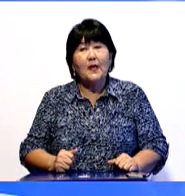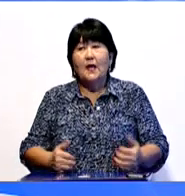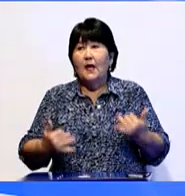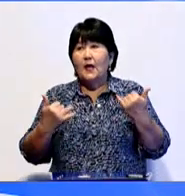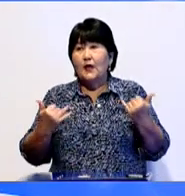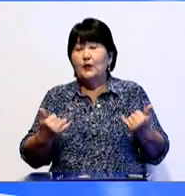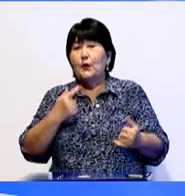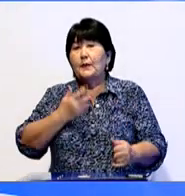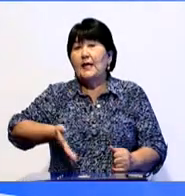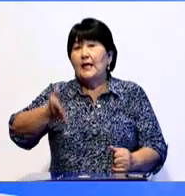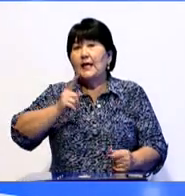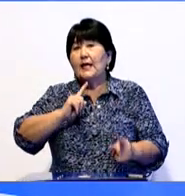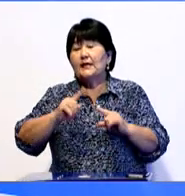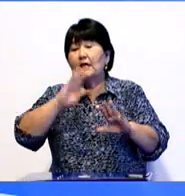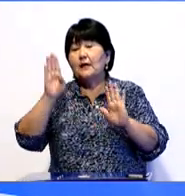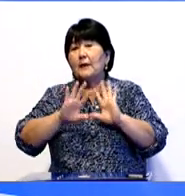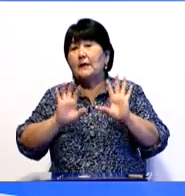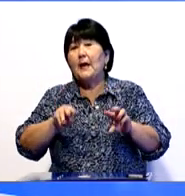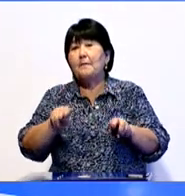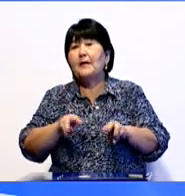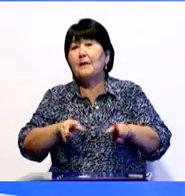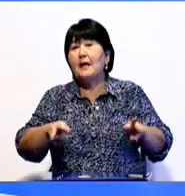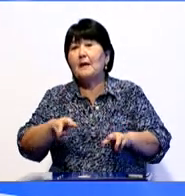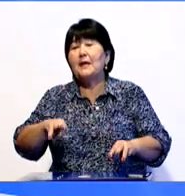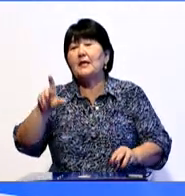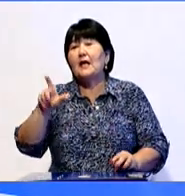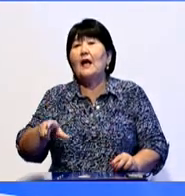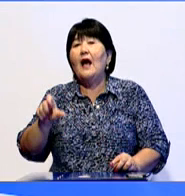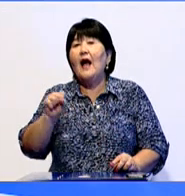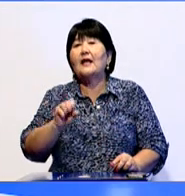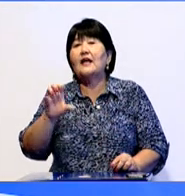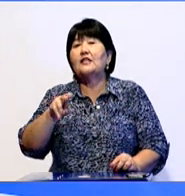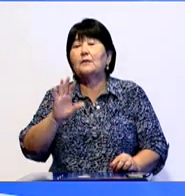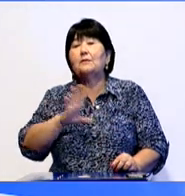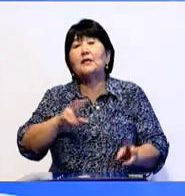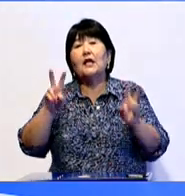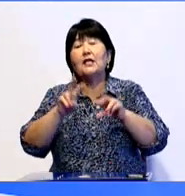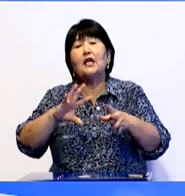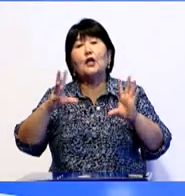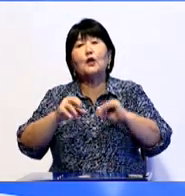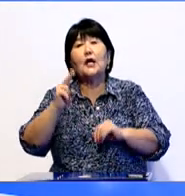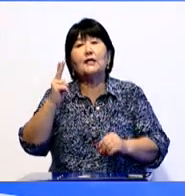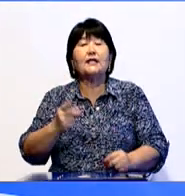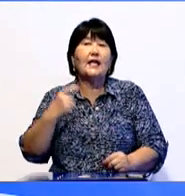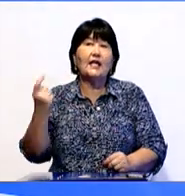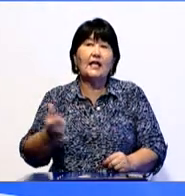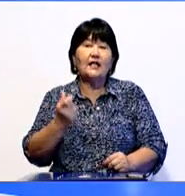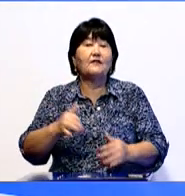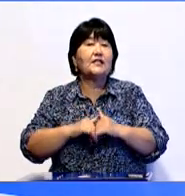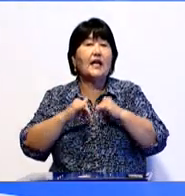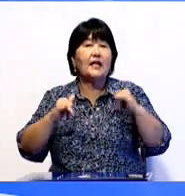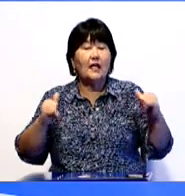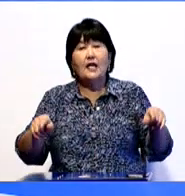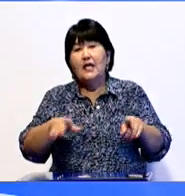Сегодня на селекторном совещании под председательством премьер-министра Алихана Смаилова были рассмотрены итоги социально-экономического развития